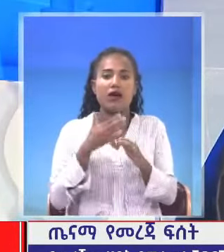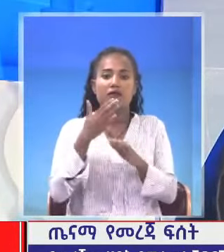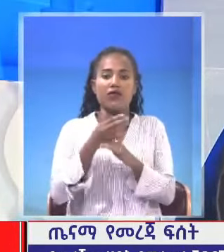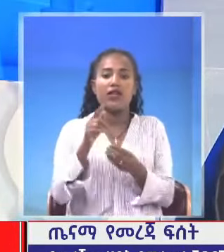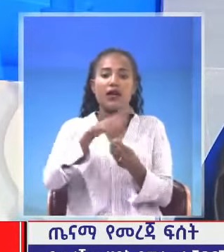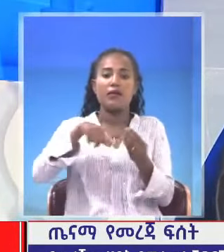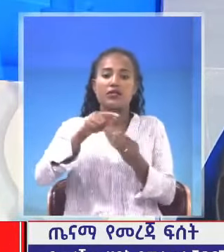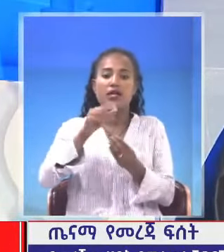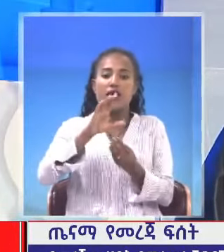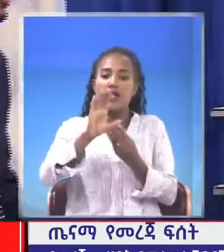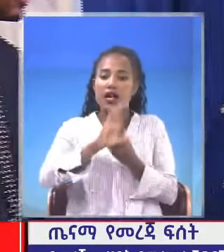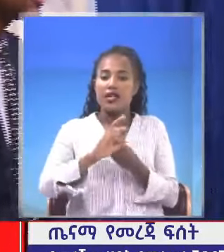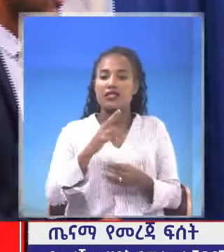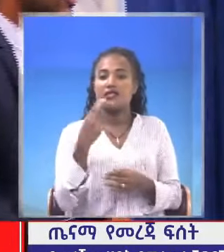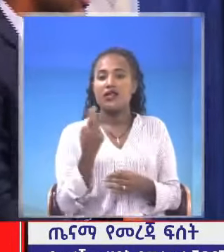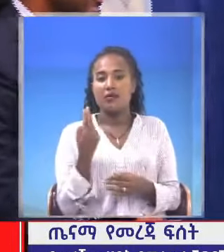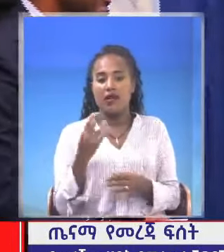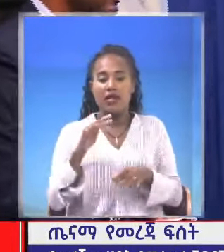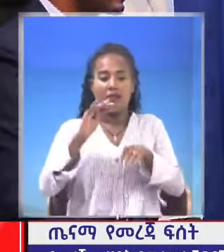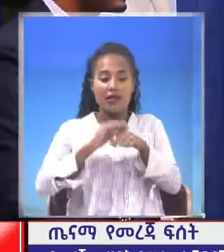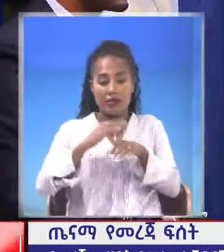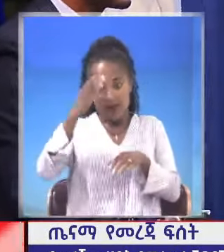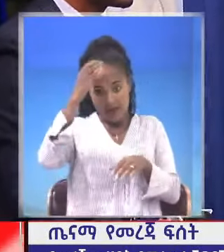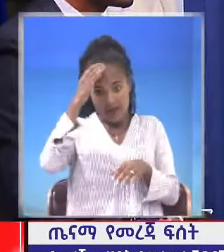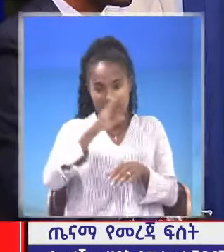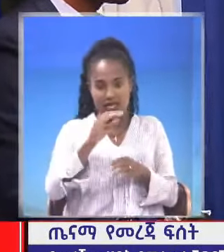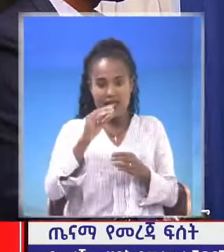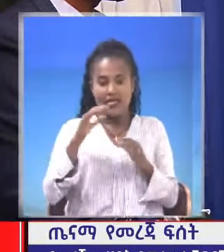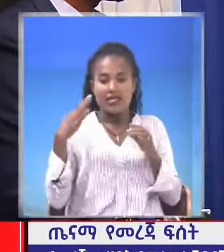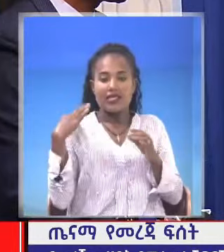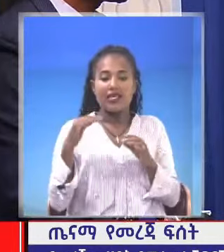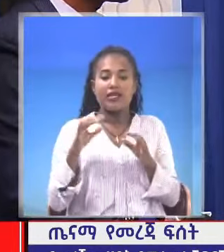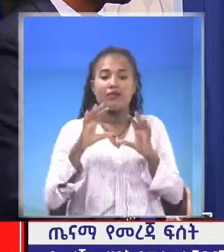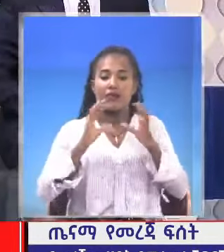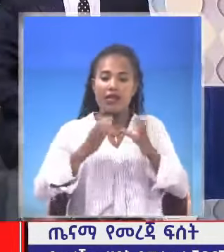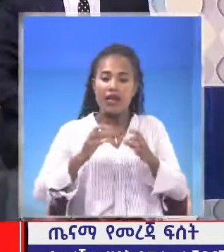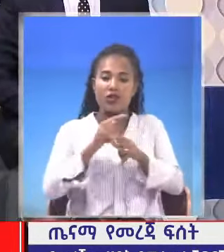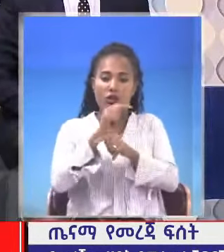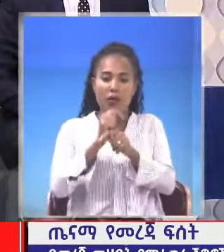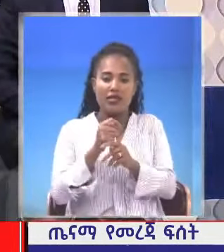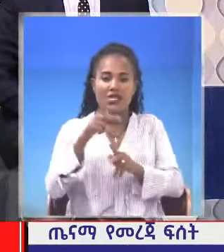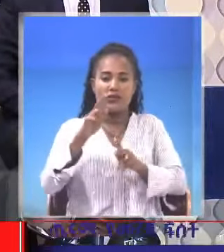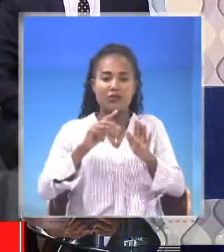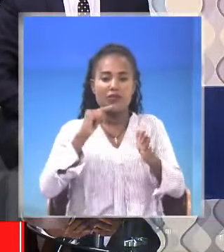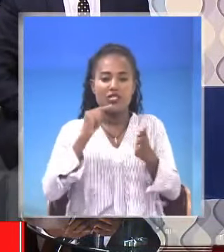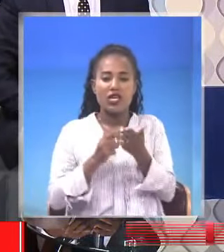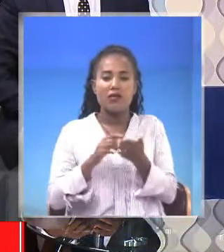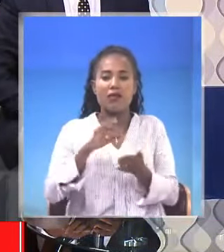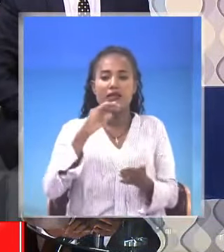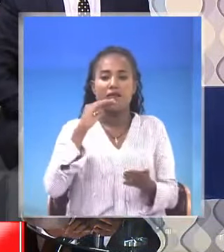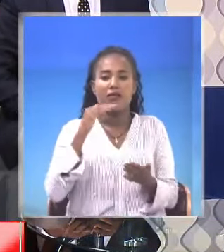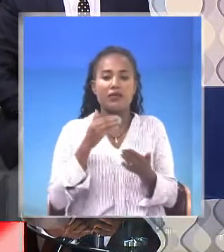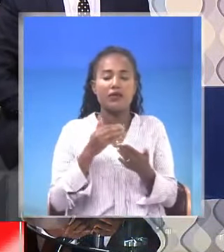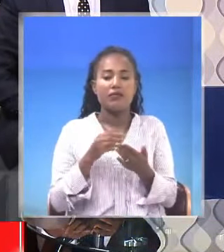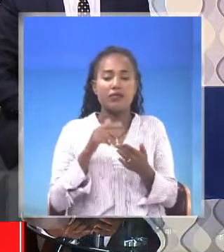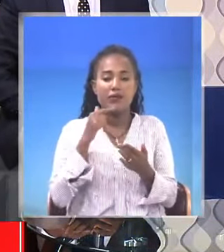ለአካባቢያችንና ለሀገራችን የሚጠቅመው። መደበኛ የመንግስትና የግል የመገናኛ ብዙሃን ተቋማትም የህዝብን መረጃ የማግኘት መብትና